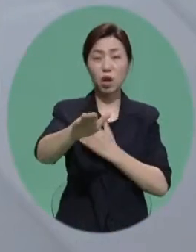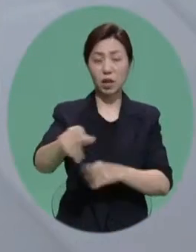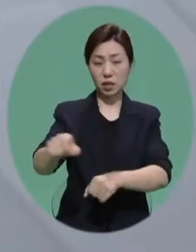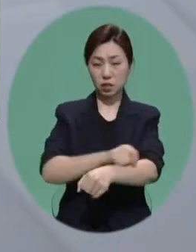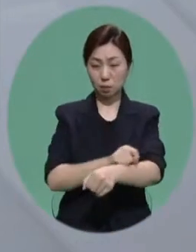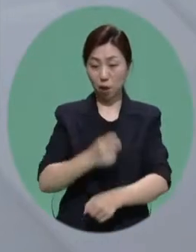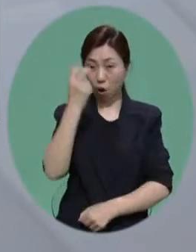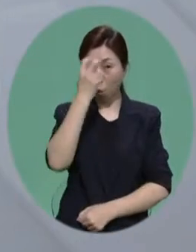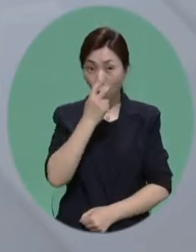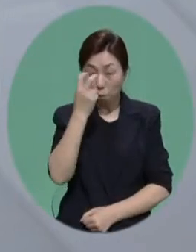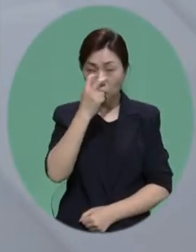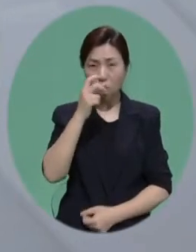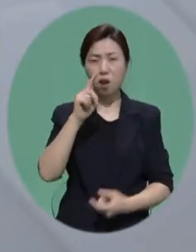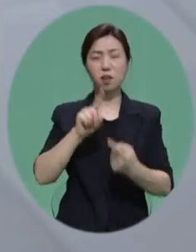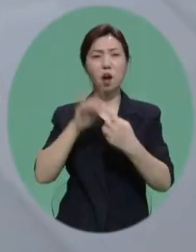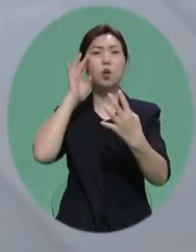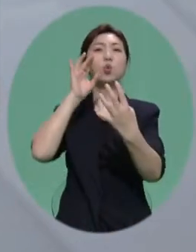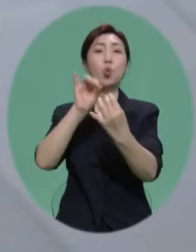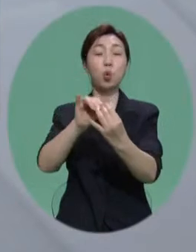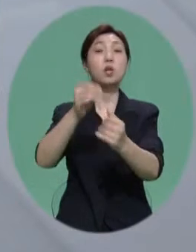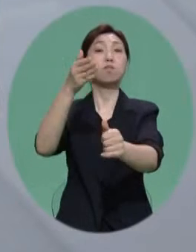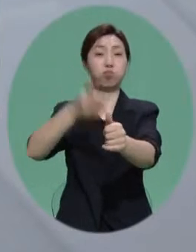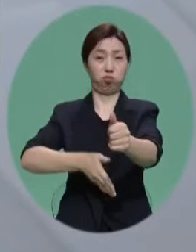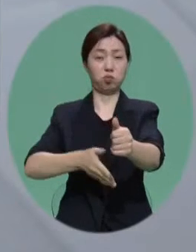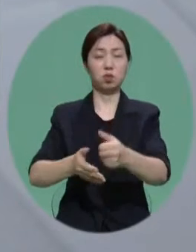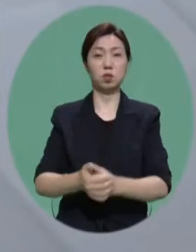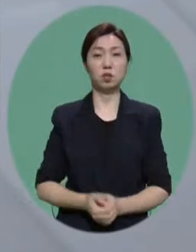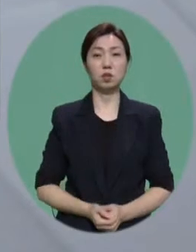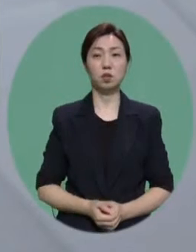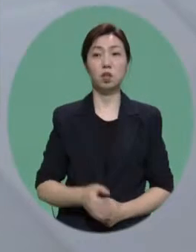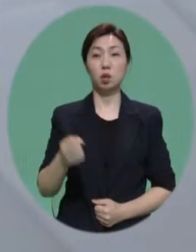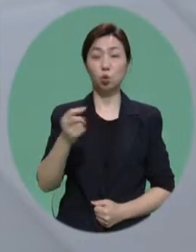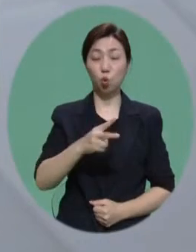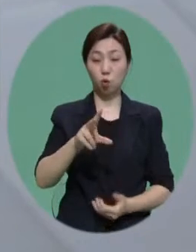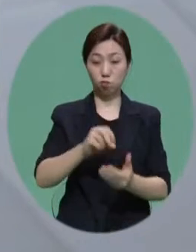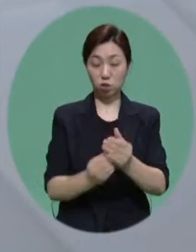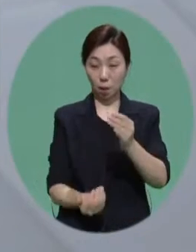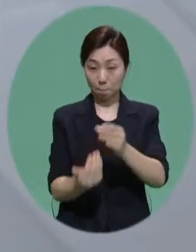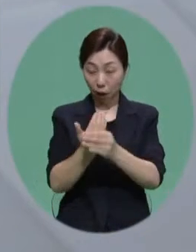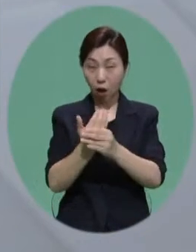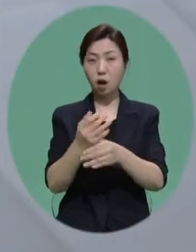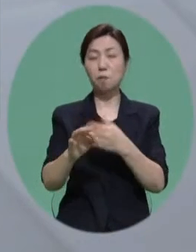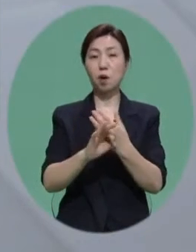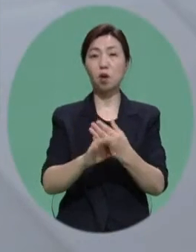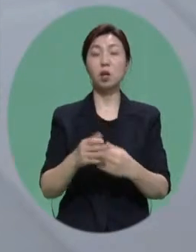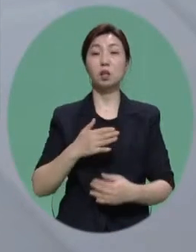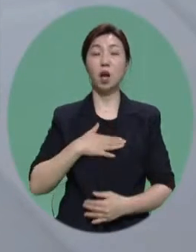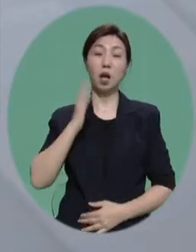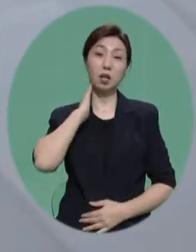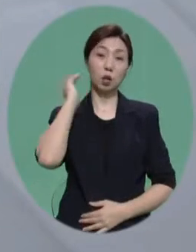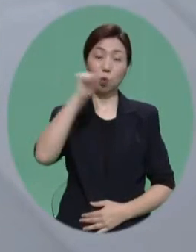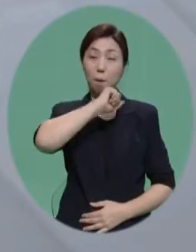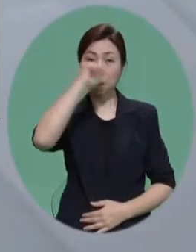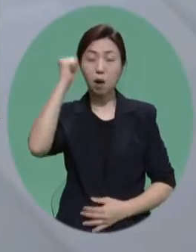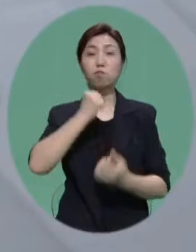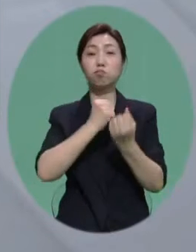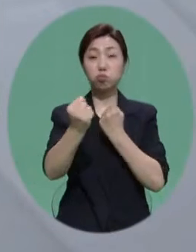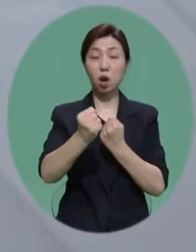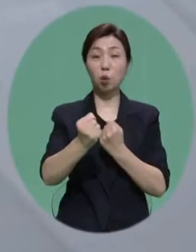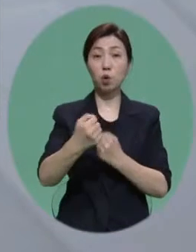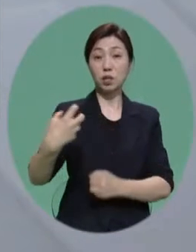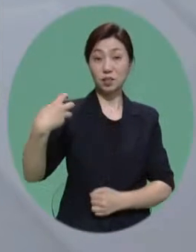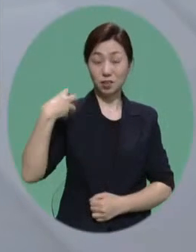반드시 특검을 하자는 거동이 해주시고 두번째 거기서 문제가 드러나면 대통령이 당선 되어도 책임 지자 동의하십니까